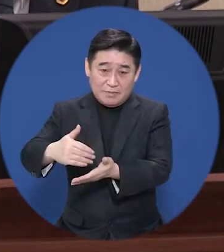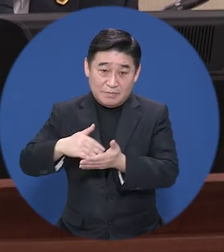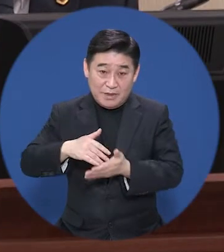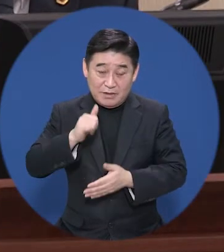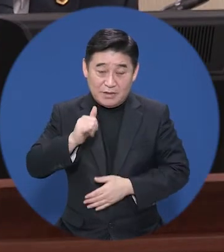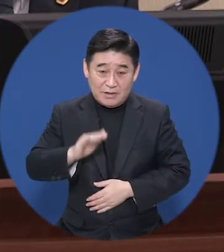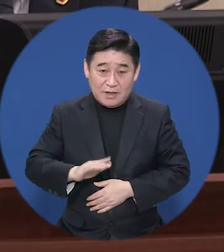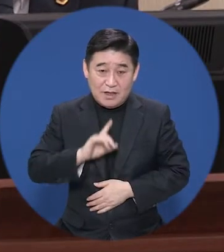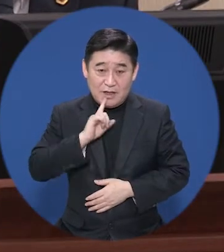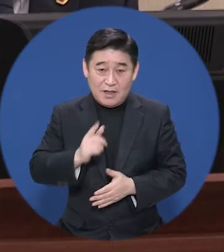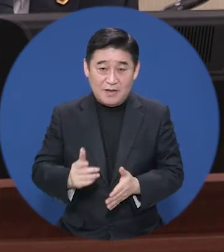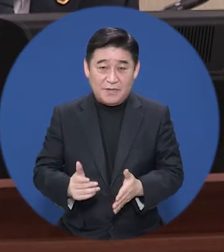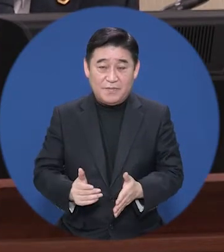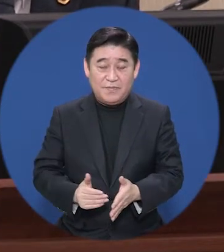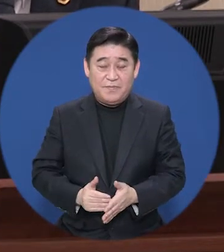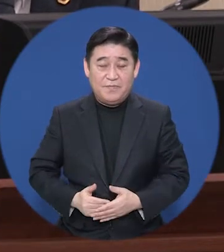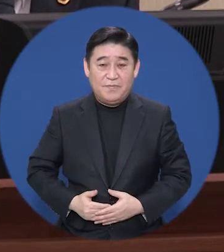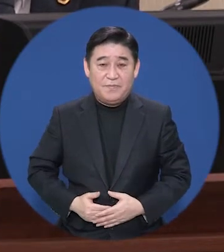빗발치고 있다고 지적했습니다.